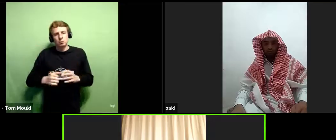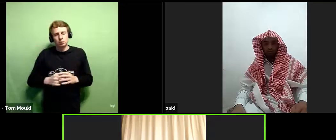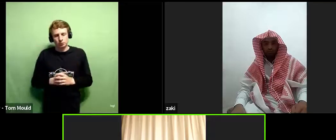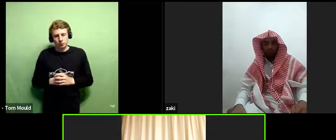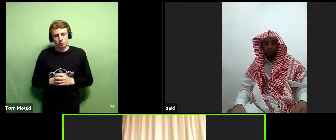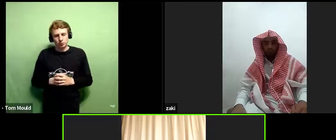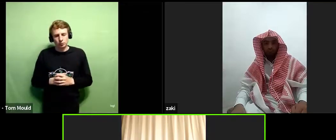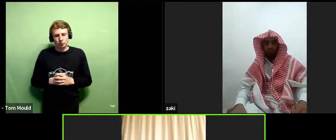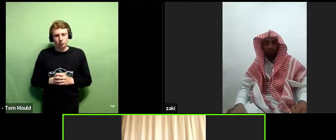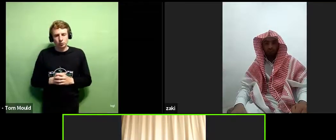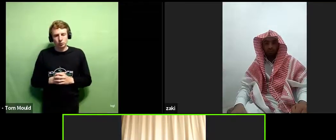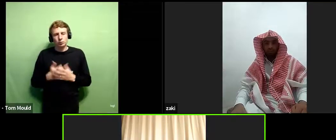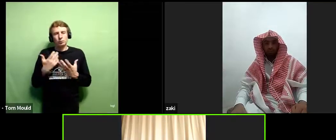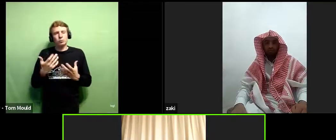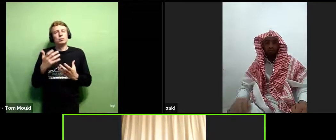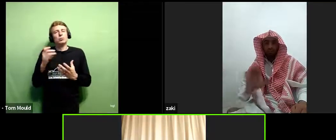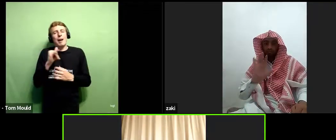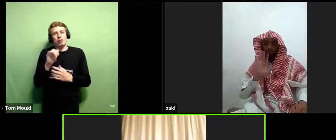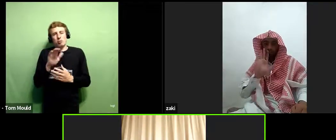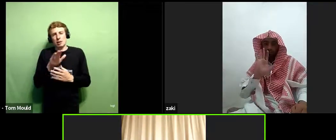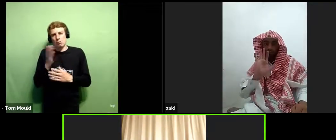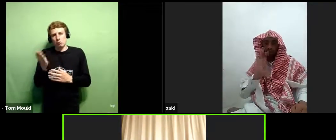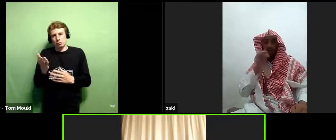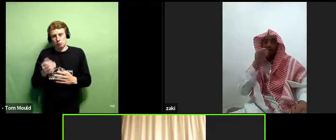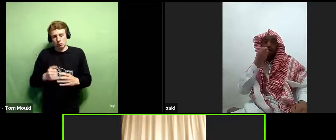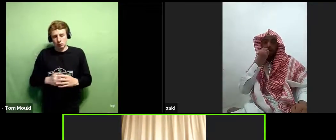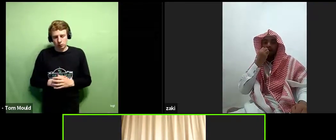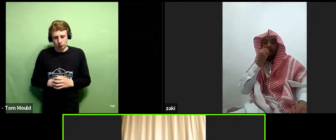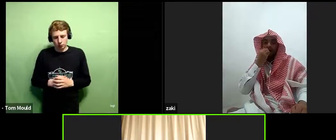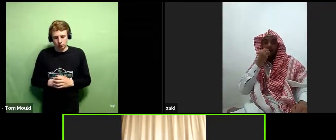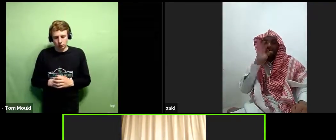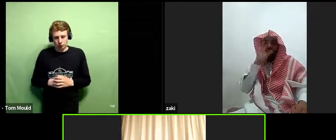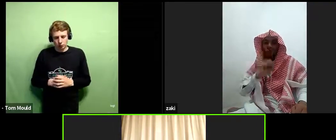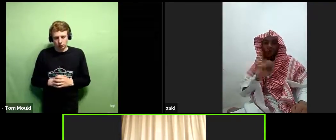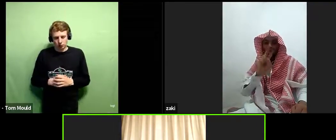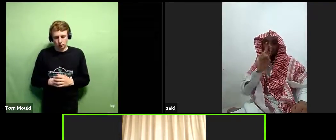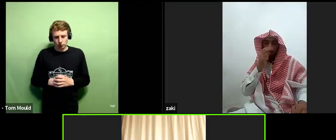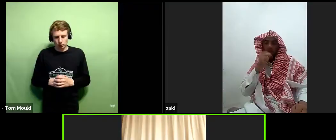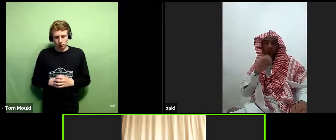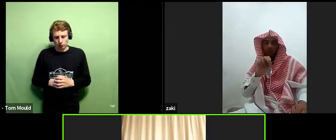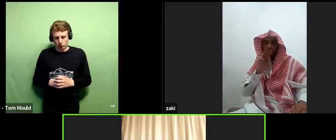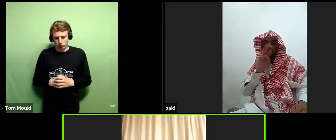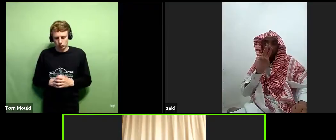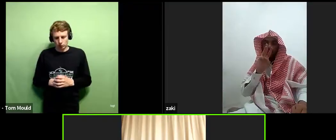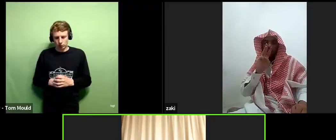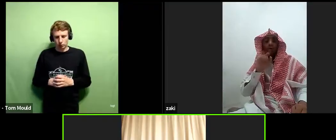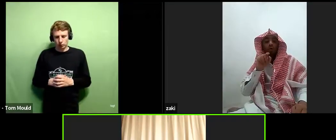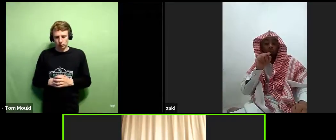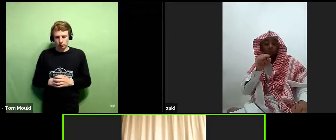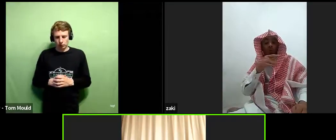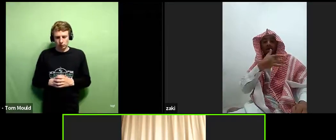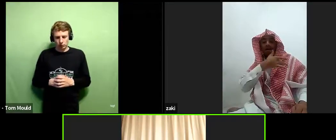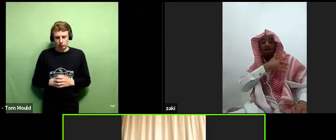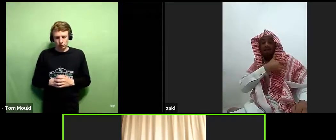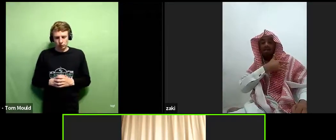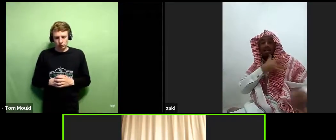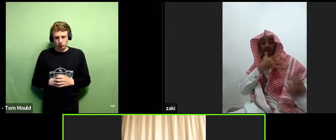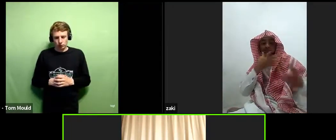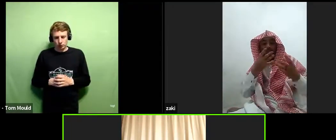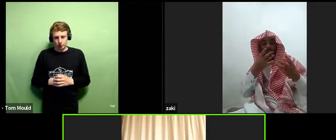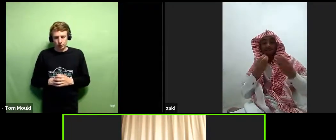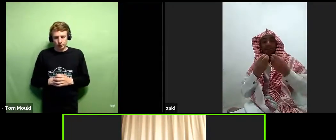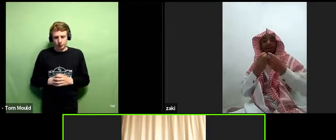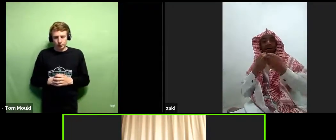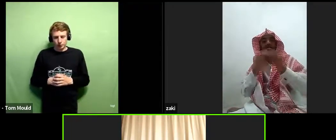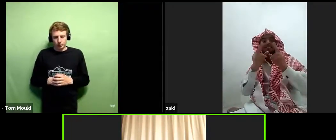قيامه لطعام السحور مثلا هذا نيته تماما تشبه